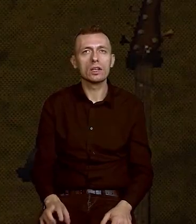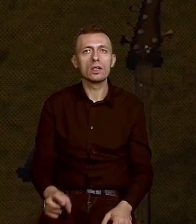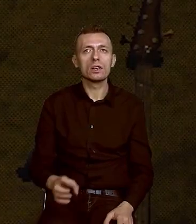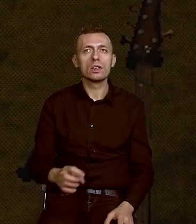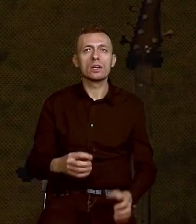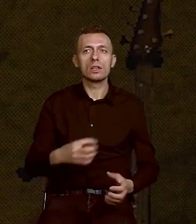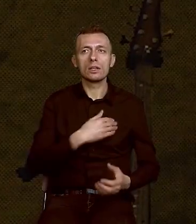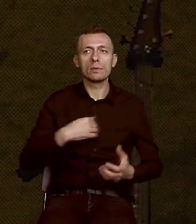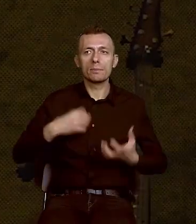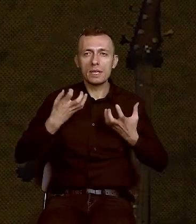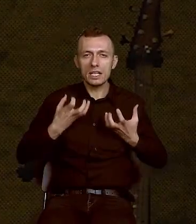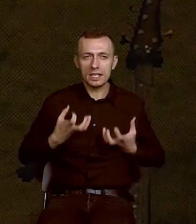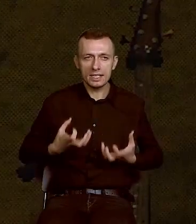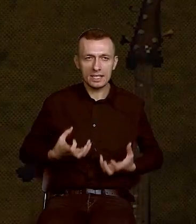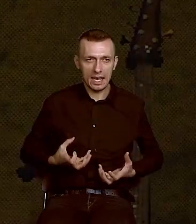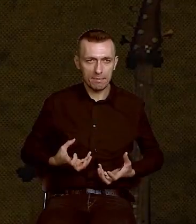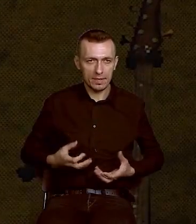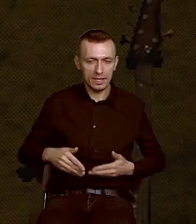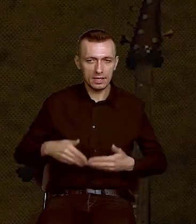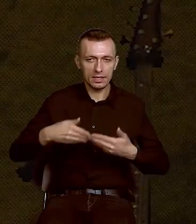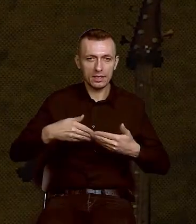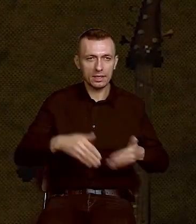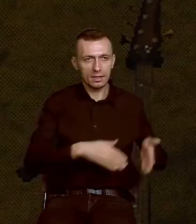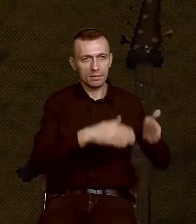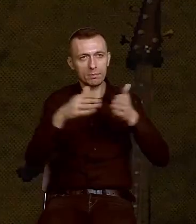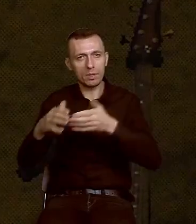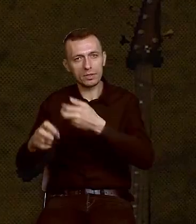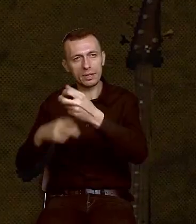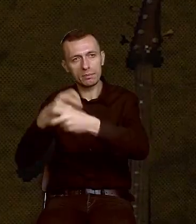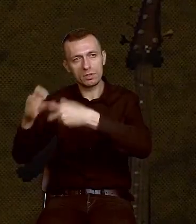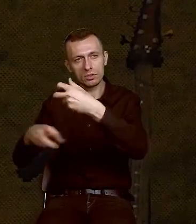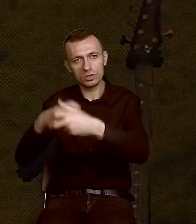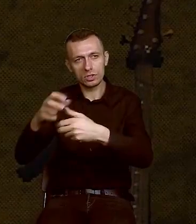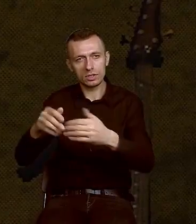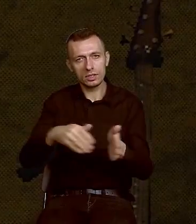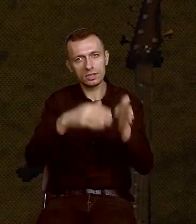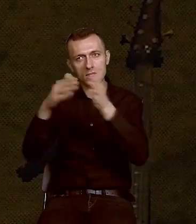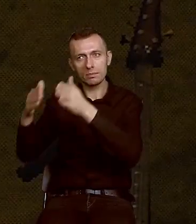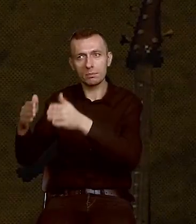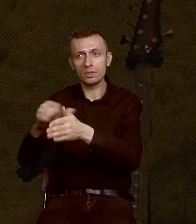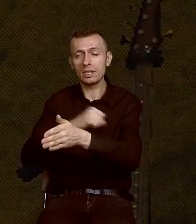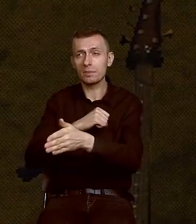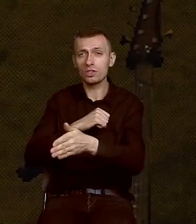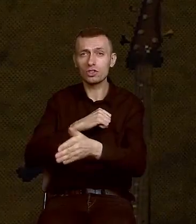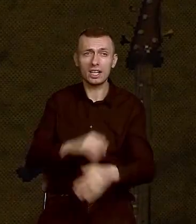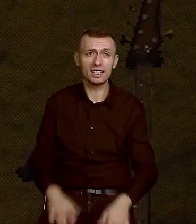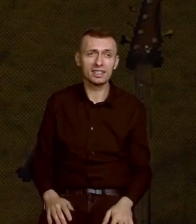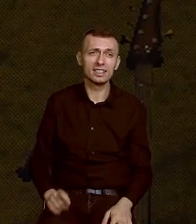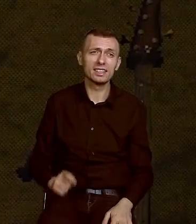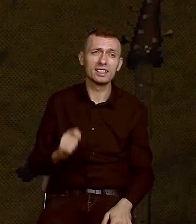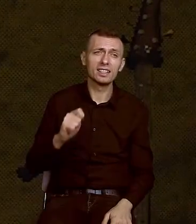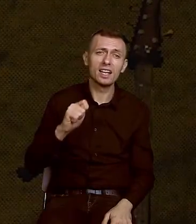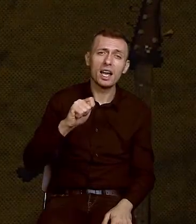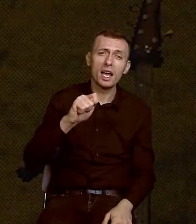wolno lekceważyć pokusy. Nie możemy bawić się nią, ani bawić się z nią, ponieważ pokusa prowadzi